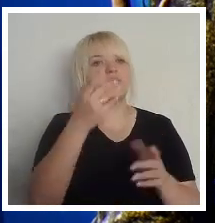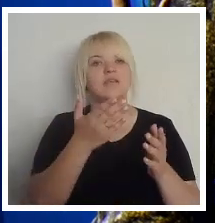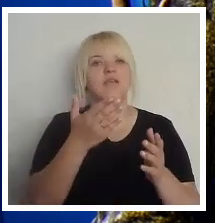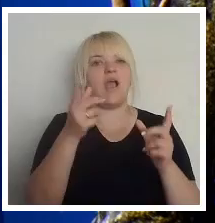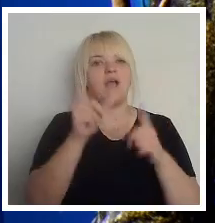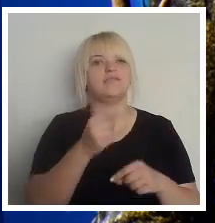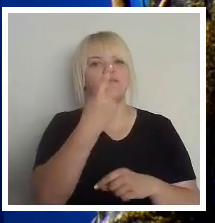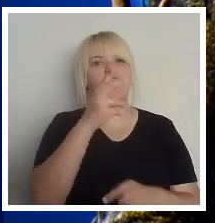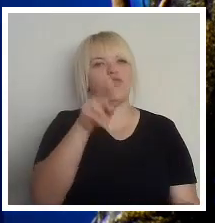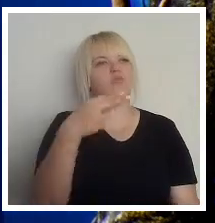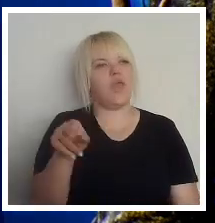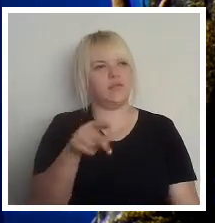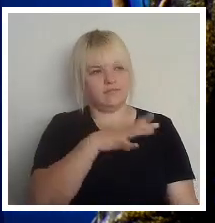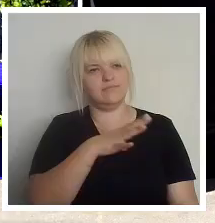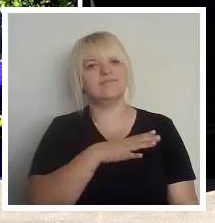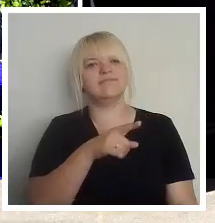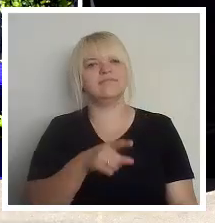1 eiro.